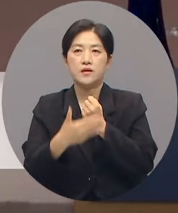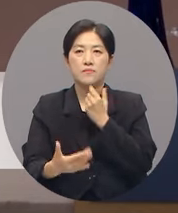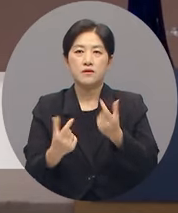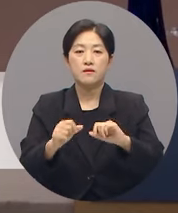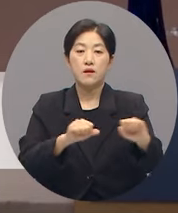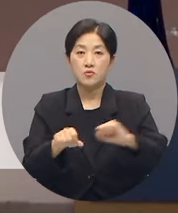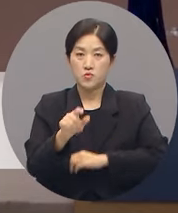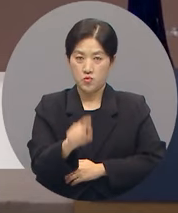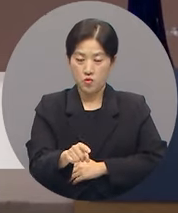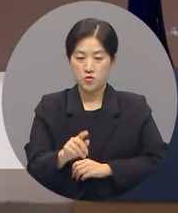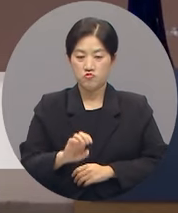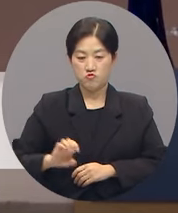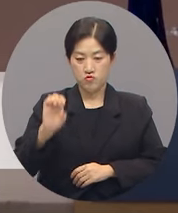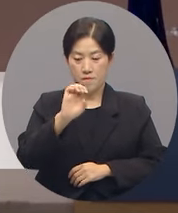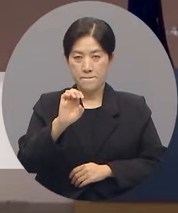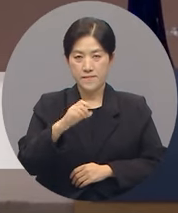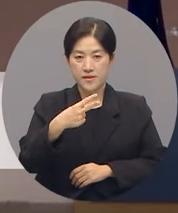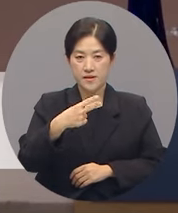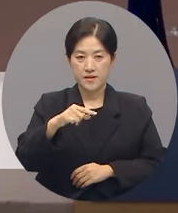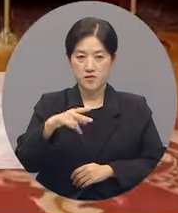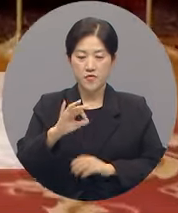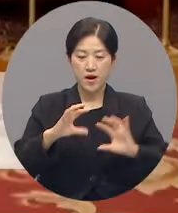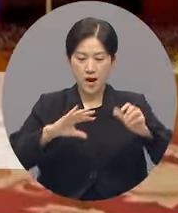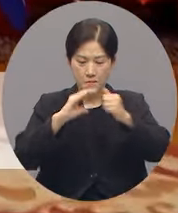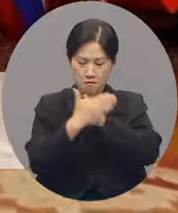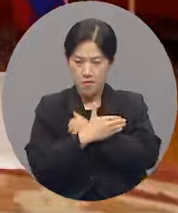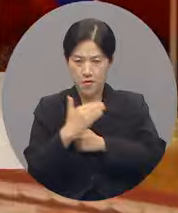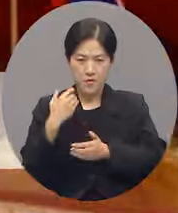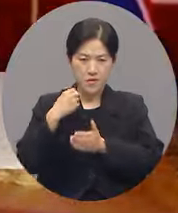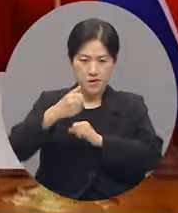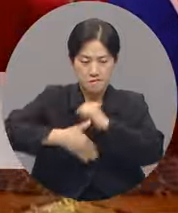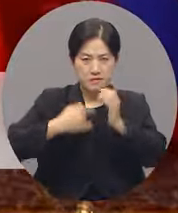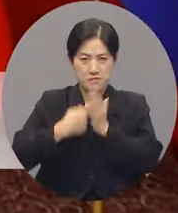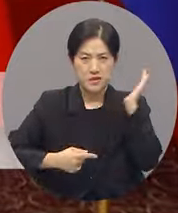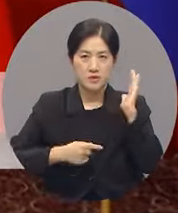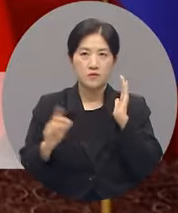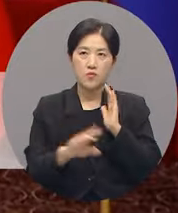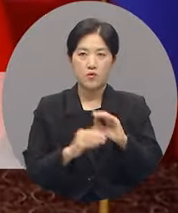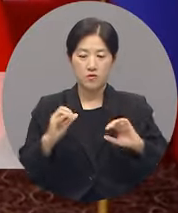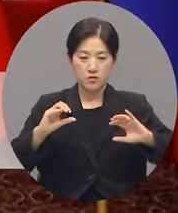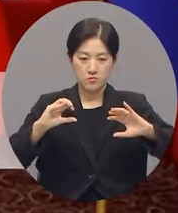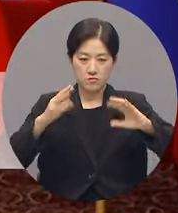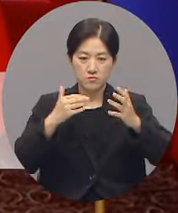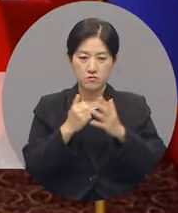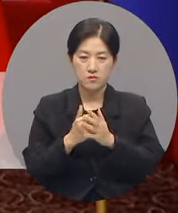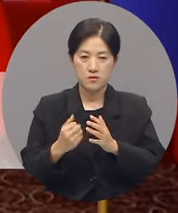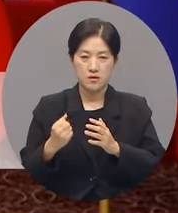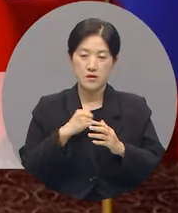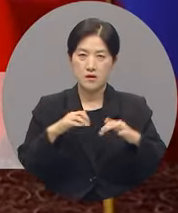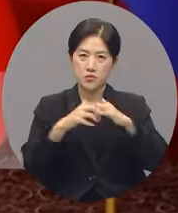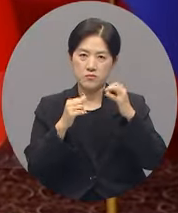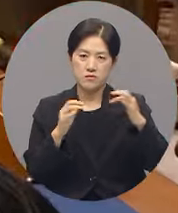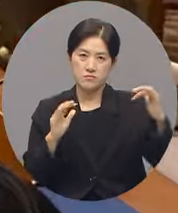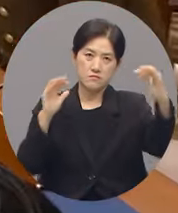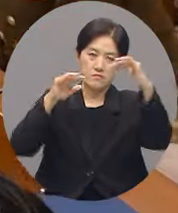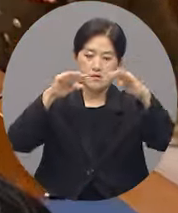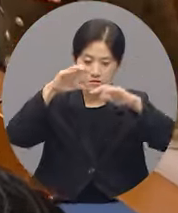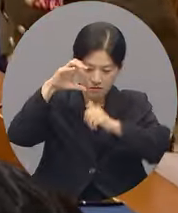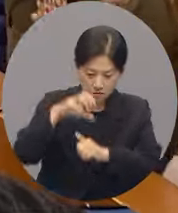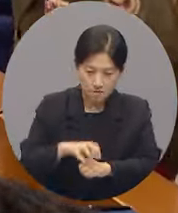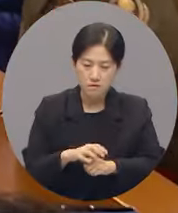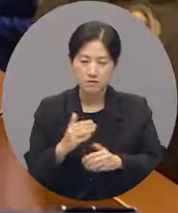이 위가과 대서양 안보에 심각한 향을 미치고 국제 비산 체제를 약화한다 했습니다